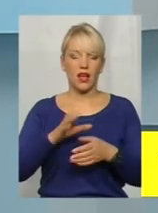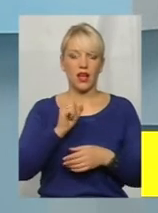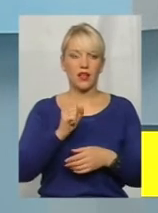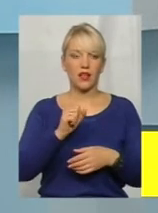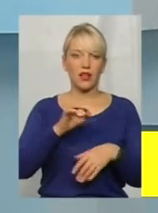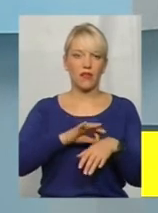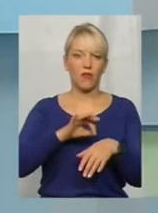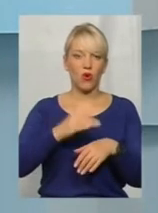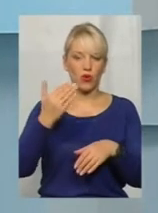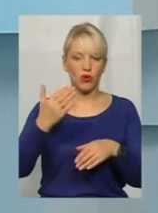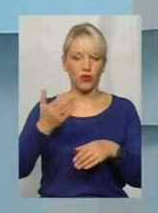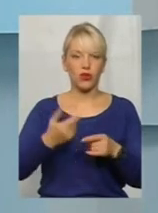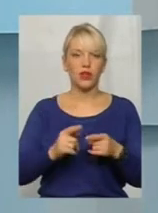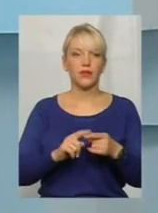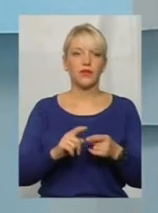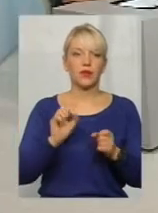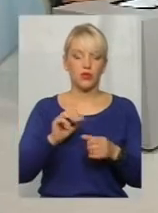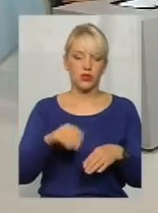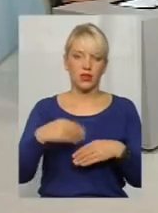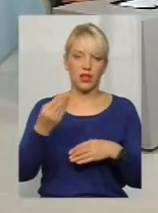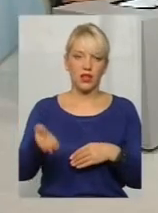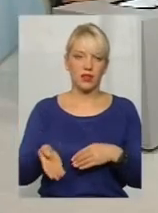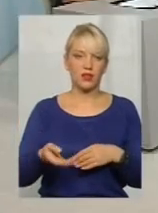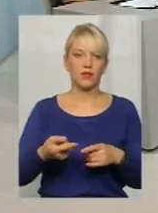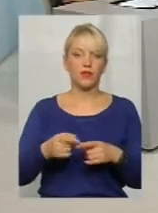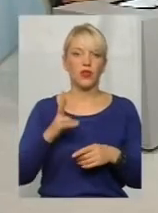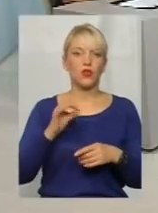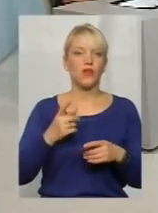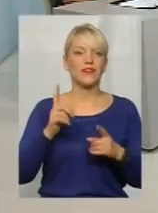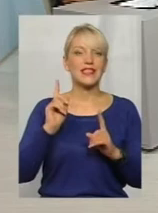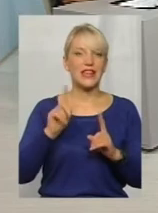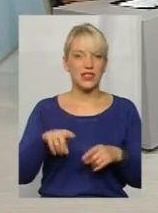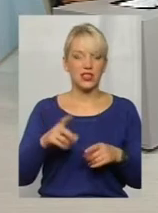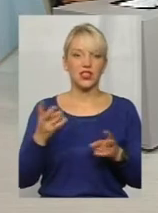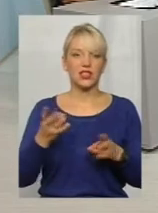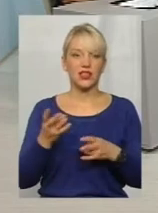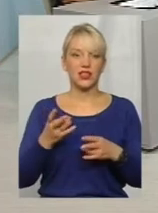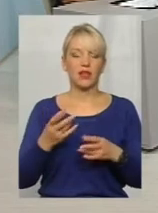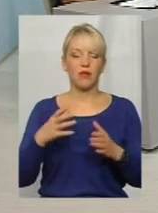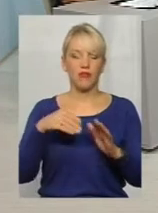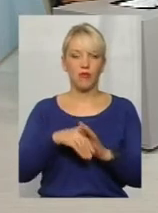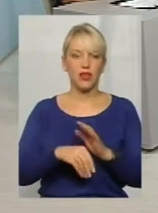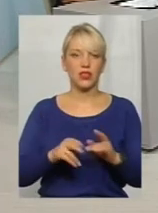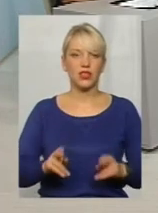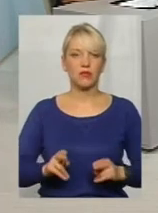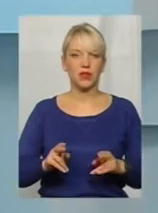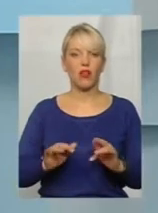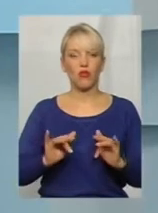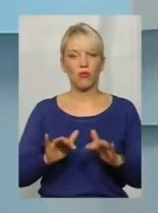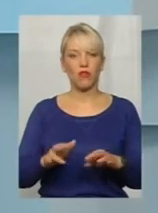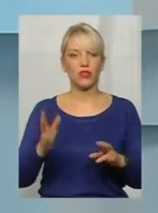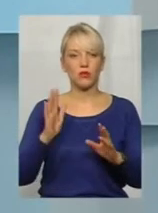картка амбулаторного хворого даної особи, вони можуть її надати, долучити. Але все ж таки потрібно буде в межах даного кримінального провадження,